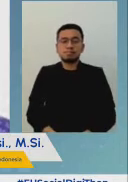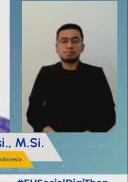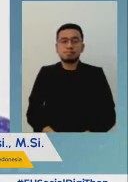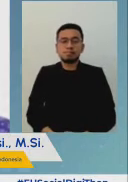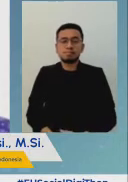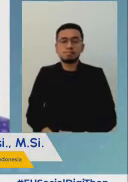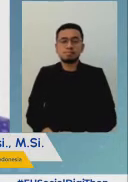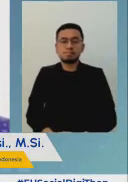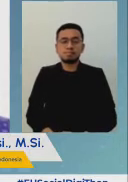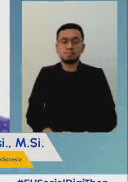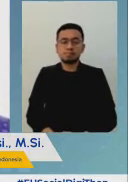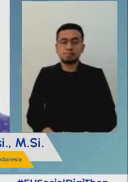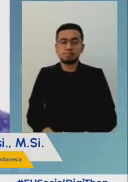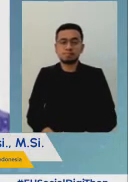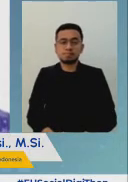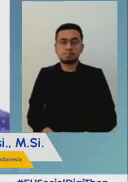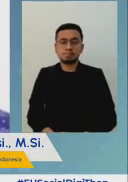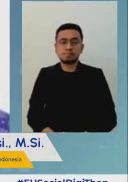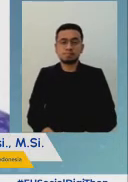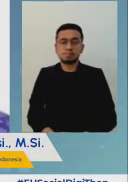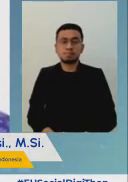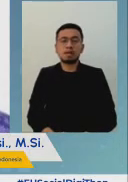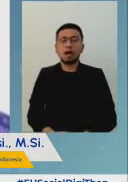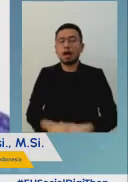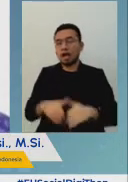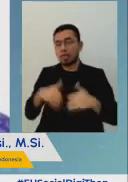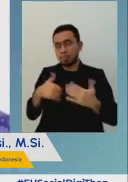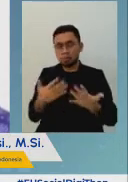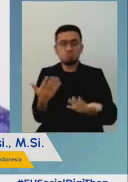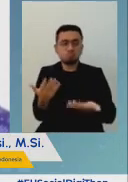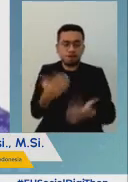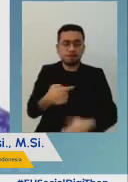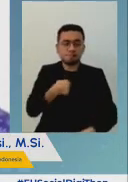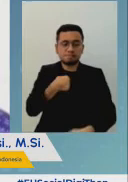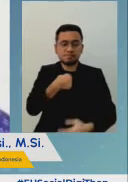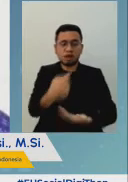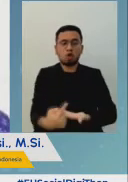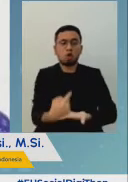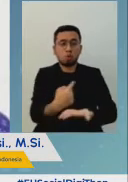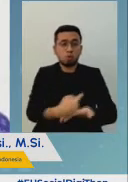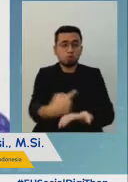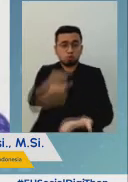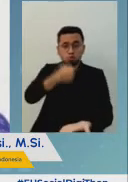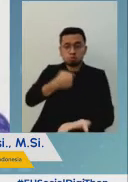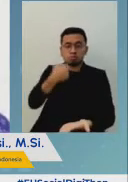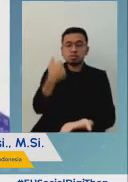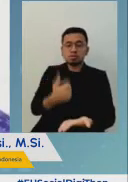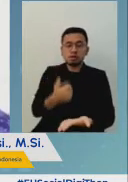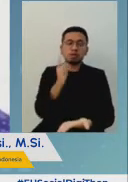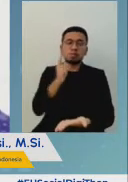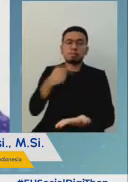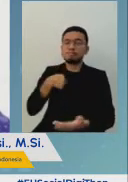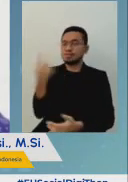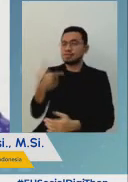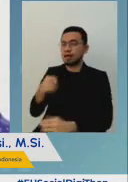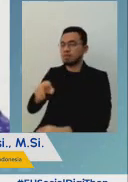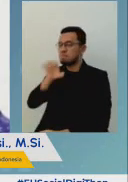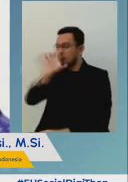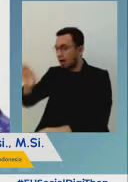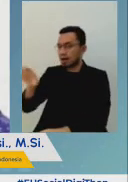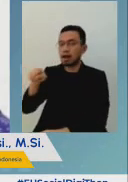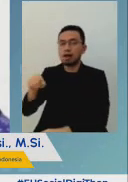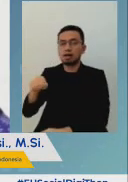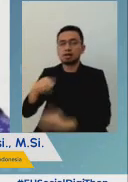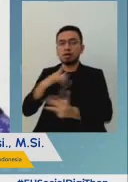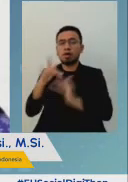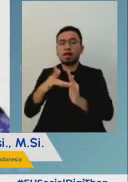bisa dituntut akibat perilaku cyberbullying kita. Gitu. Nah, jadi jauh lebih aman